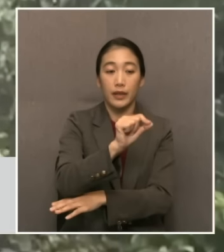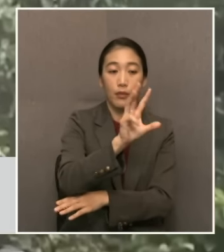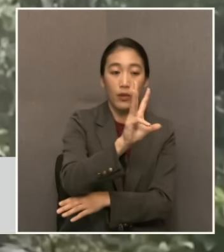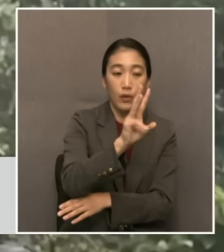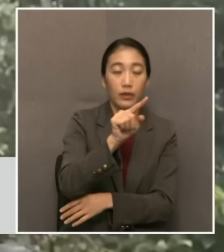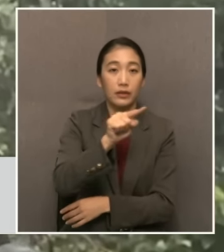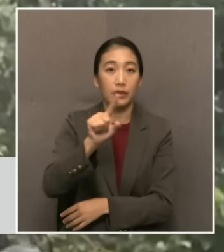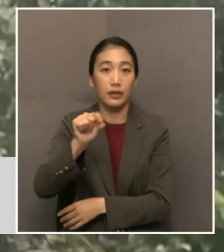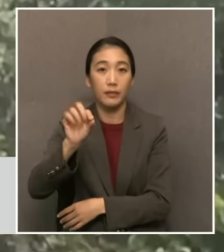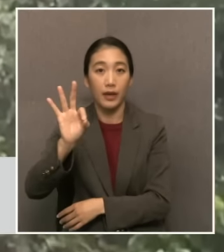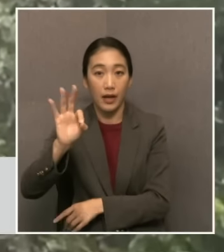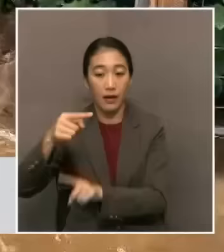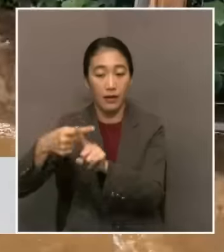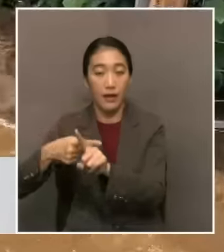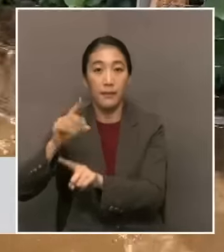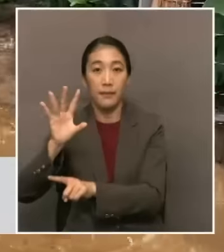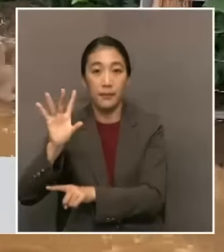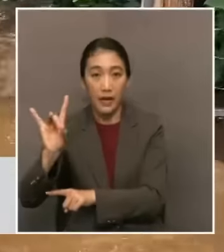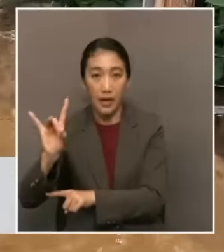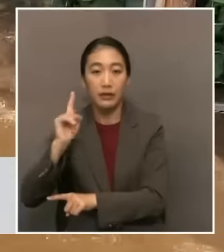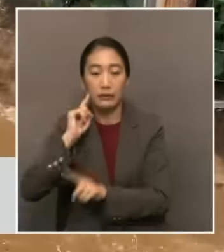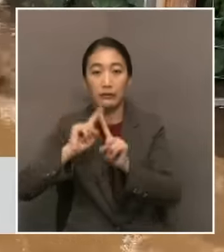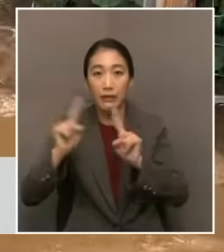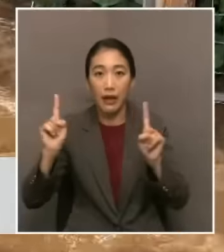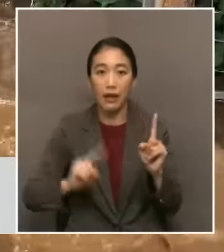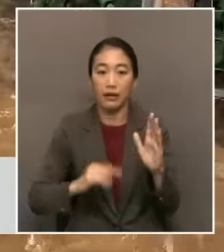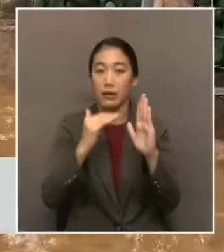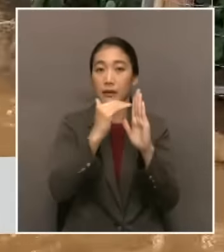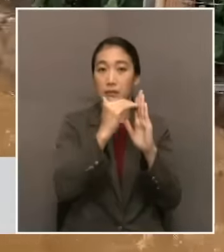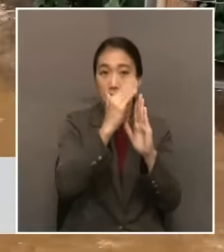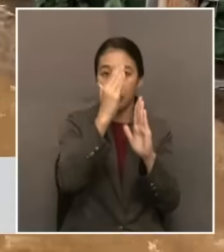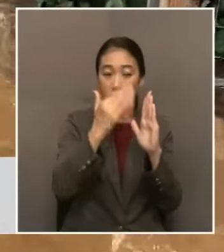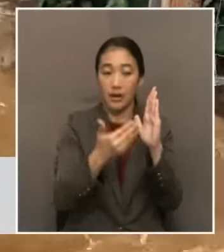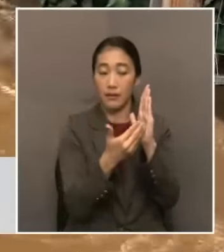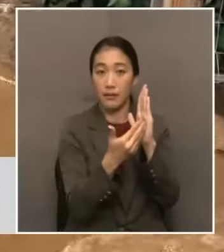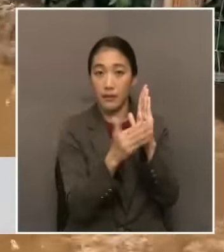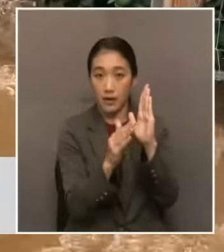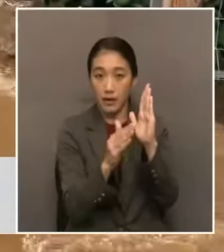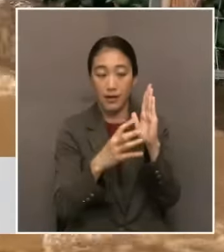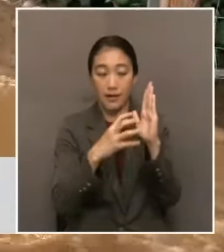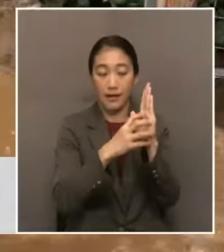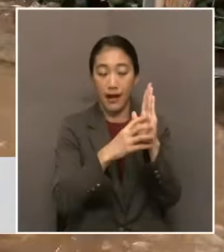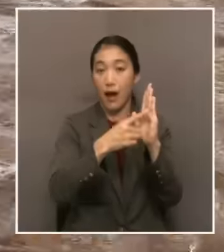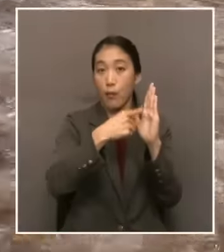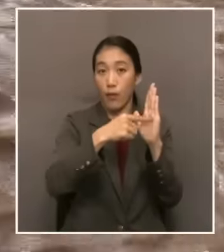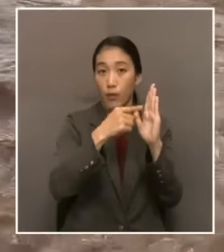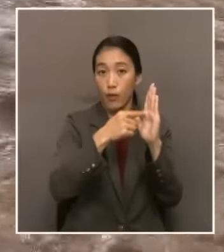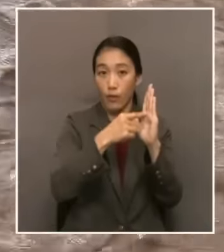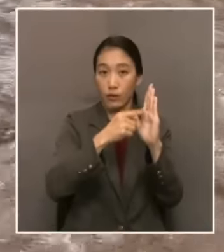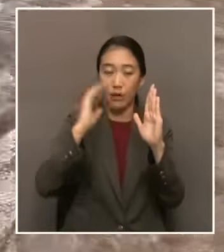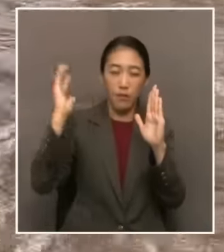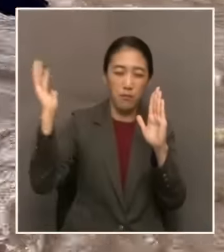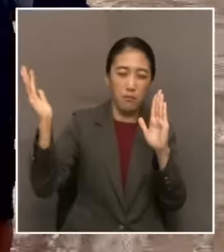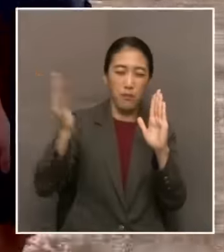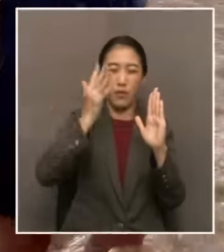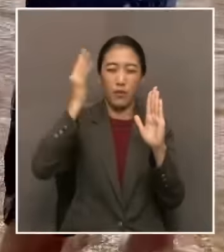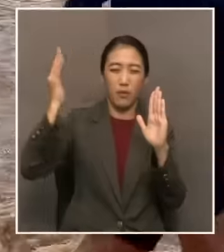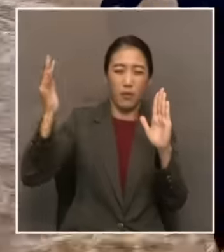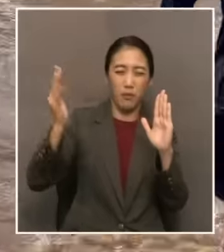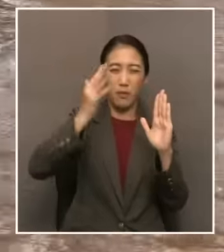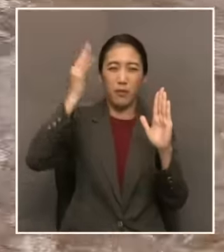เลื่อนลงมาพาดผ่านภาคเหนือภาคตะวันออกเฉียงเหนือและภาคกลางตอนบนขณะที่ร่องมรสุมจะมีกำลังแรง